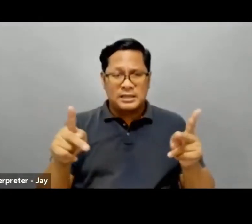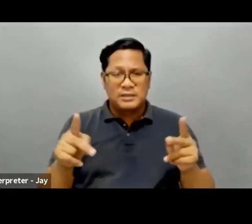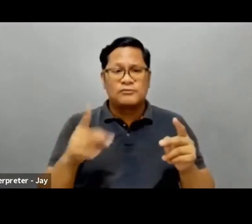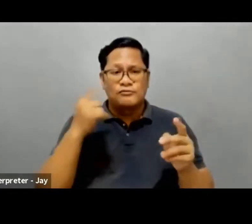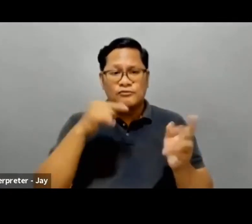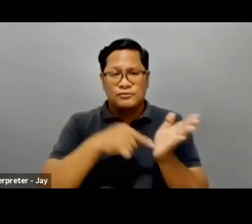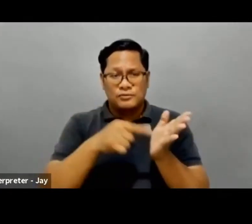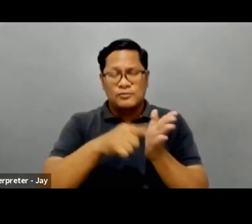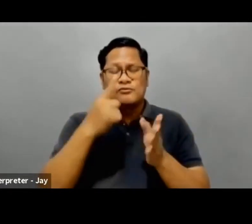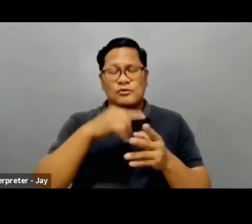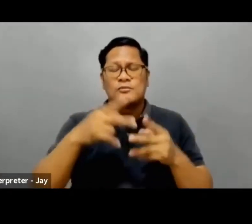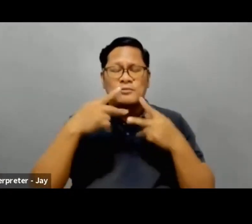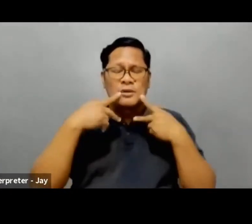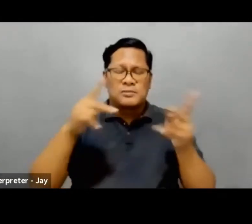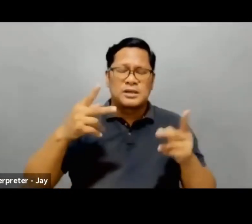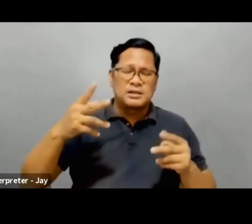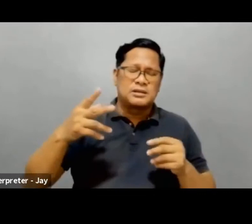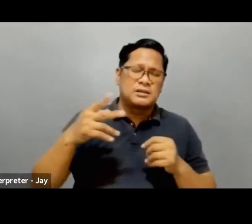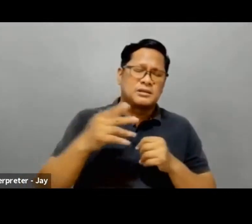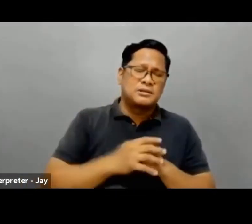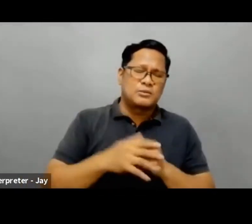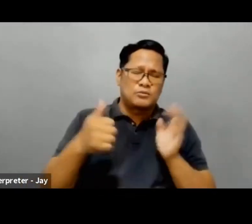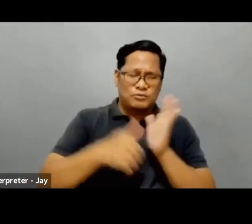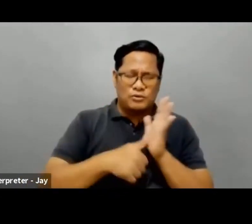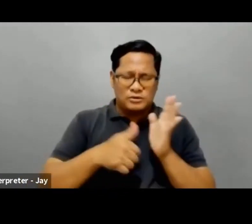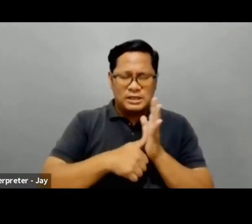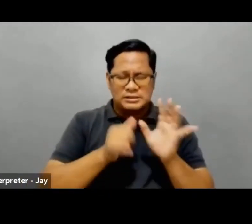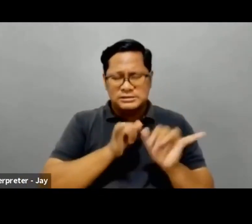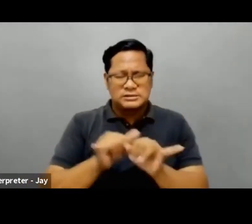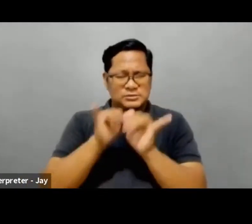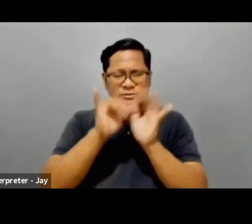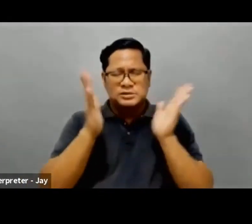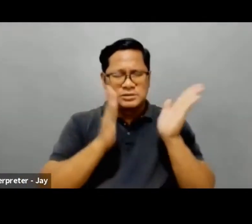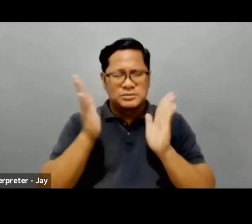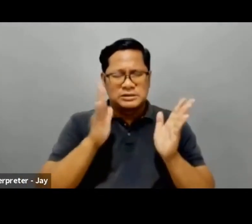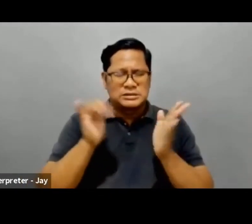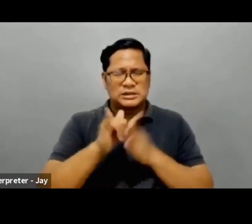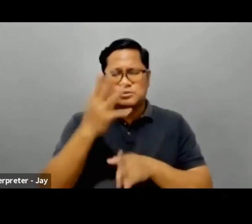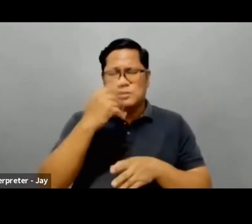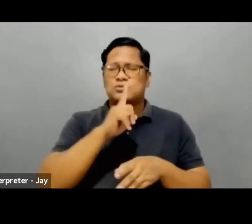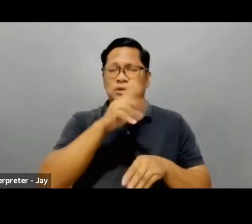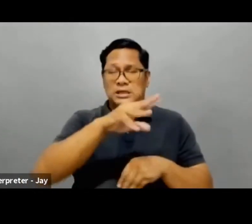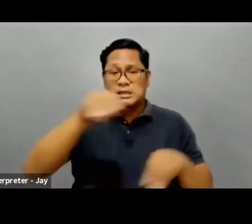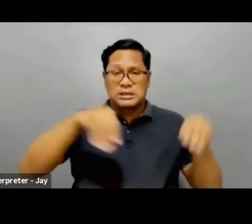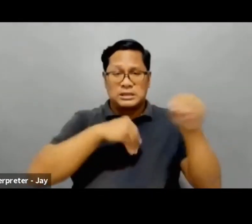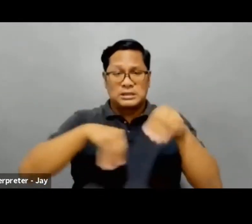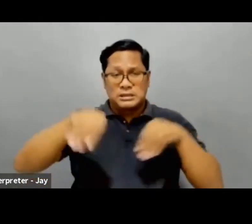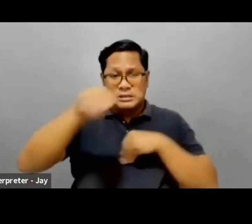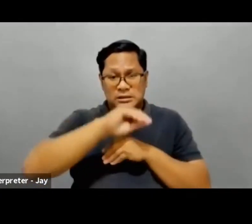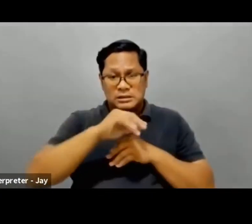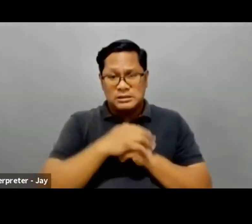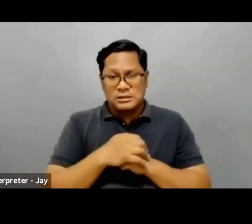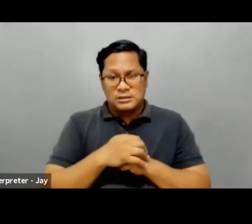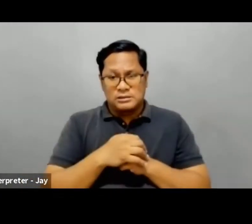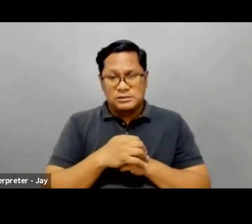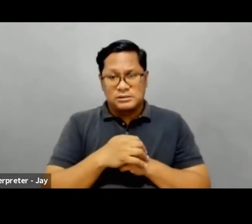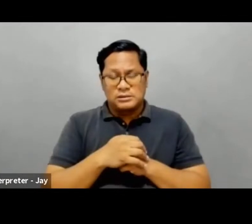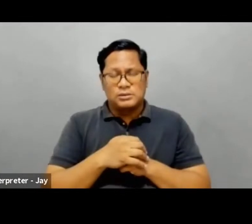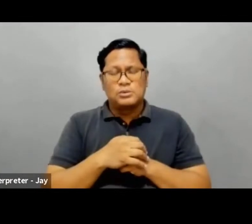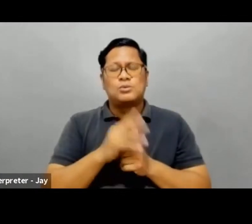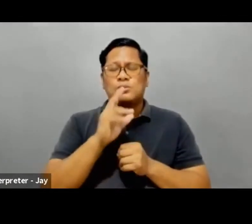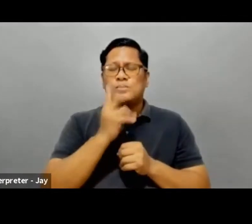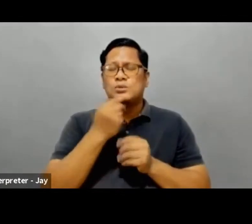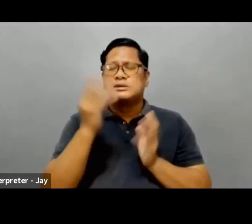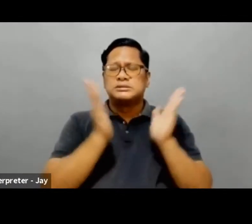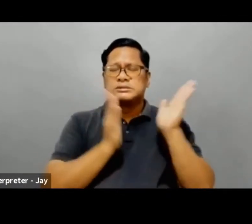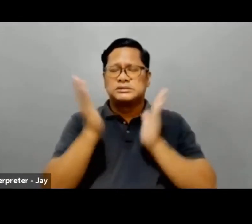private interest rather than a public good and common service, no? Kaya pabalik-balik tayo dito na who is being served,